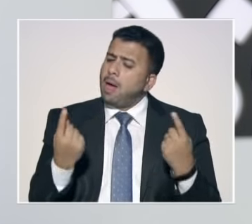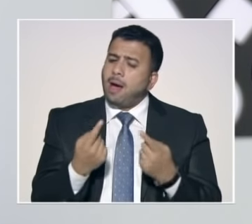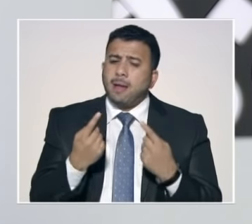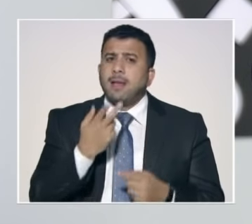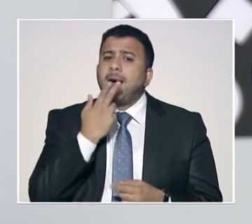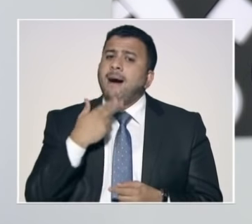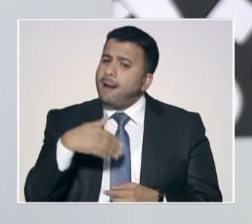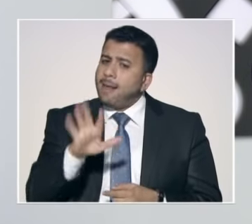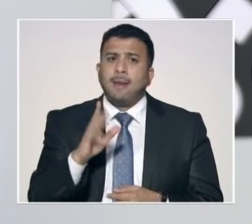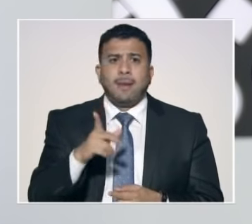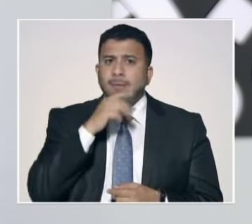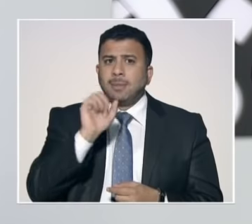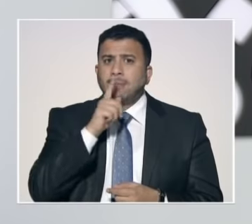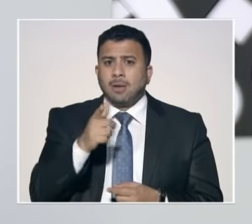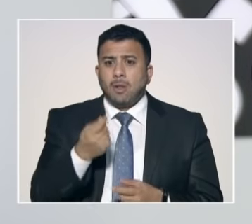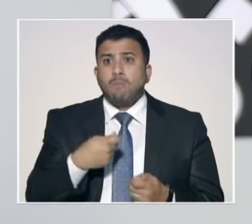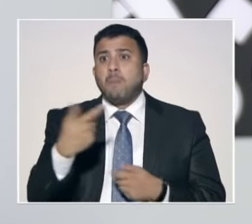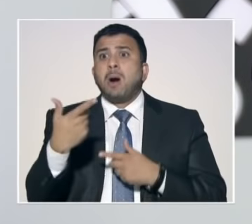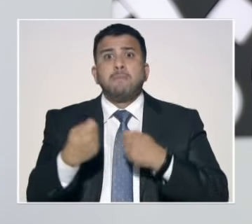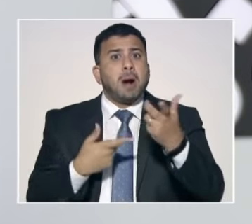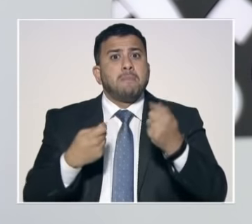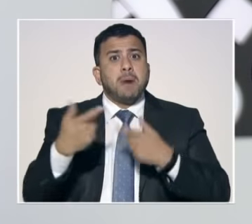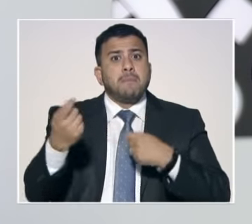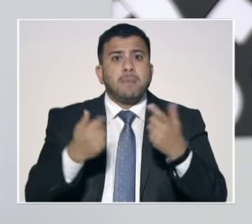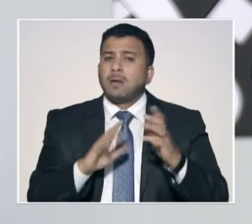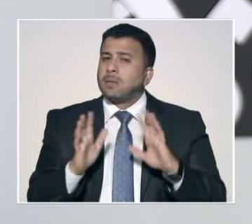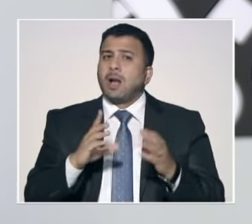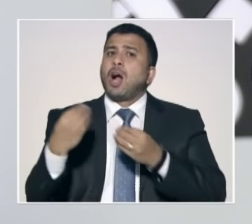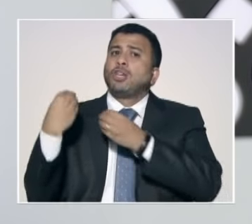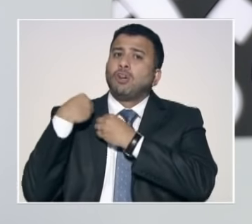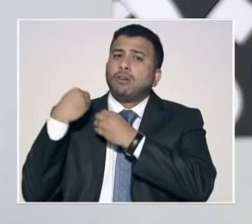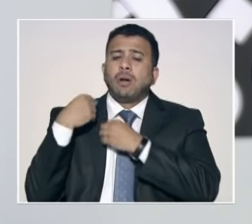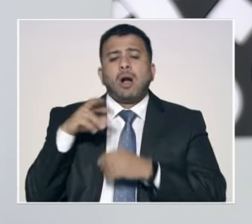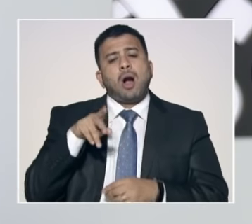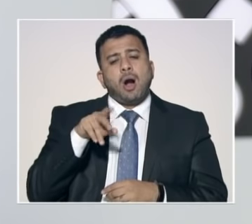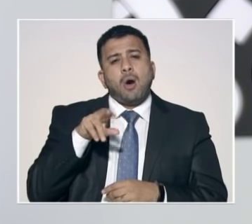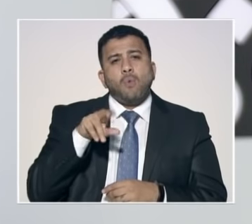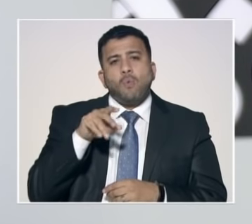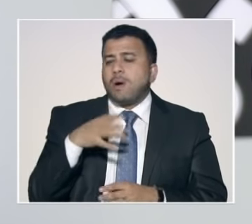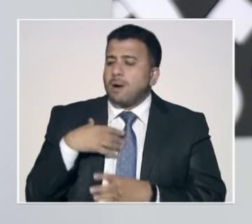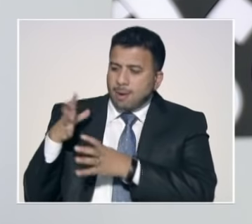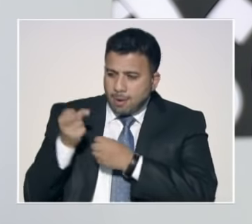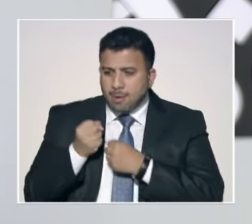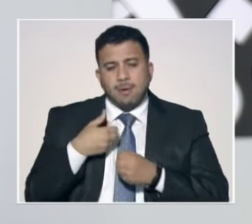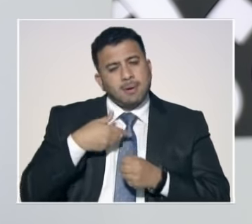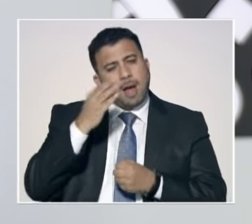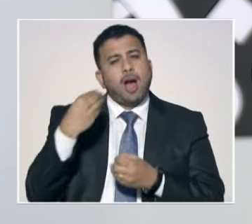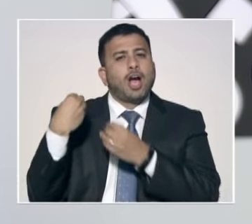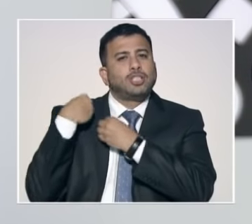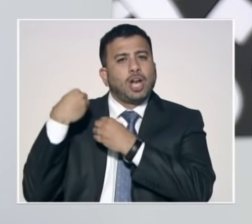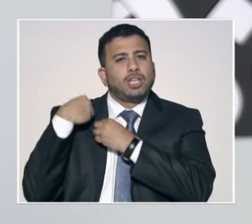هذا عطاء في عمل صالح، وليس فيه تبذير وليس فيه إسراف، وتؤجرين على هذا يا أخت الفاضلة بارك الله فيك.